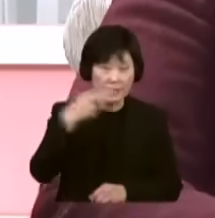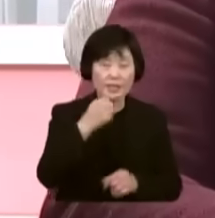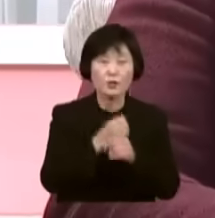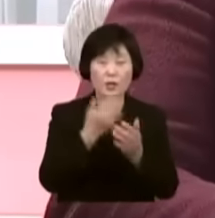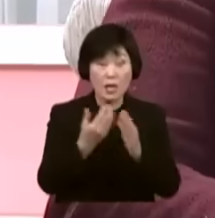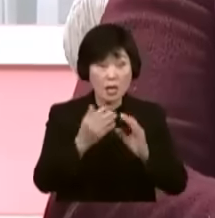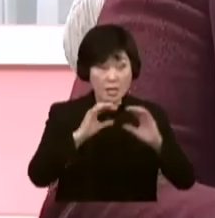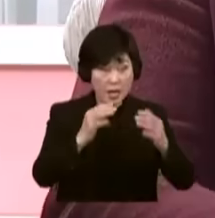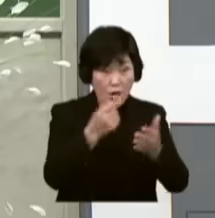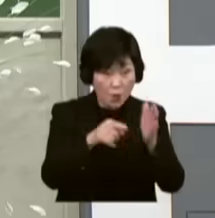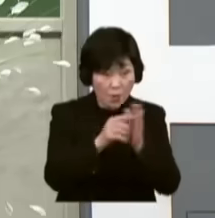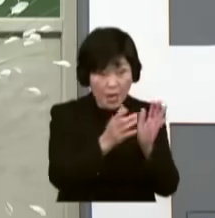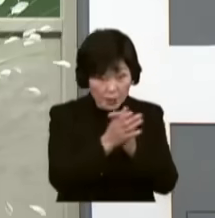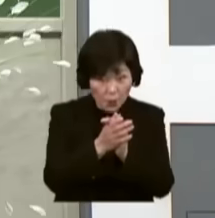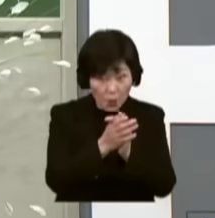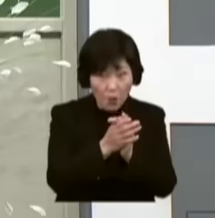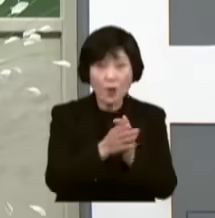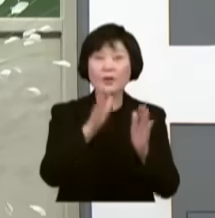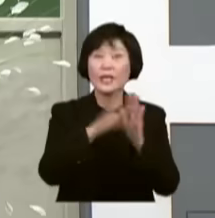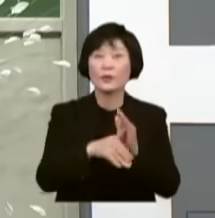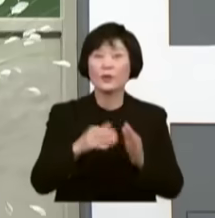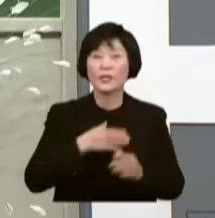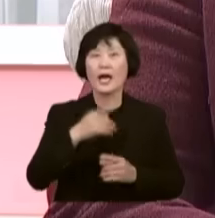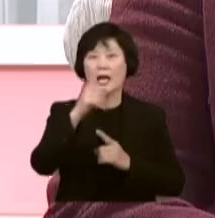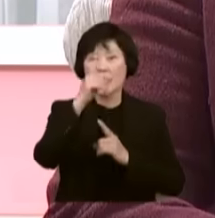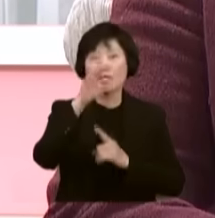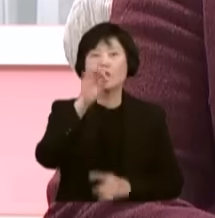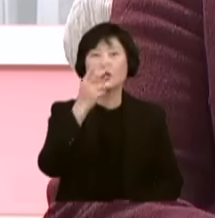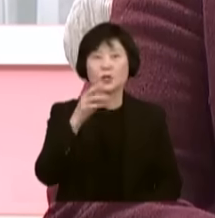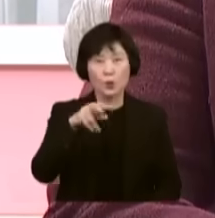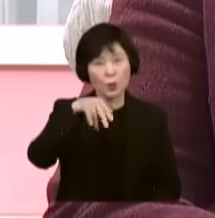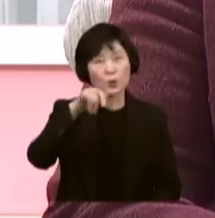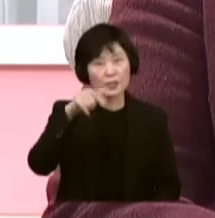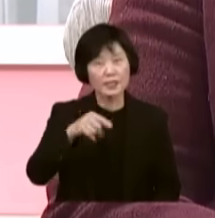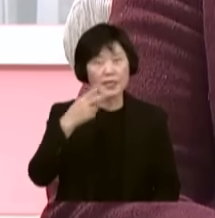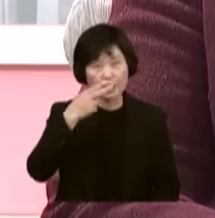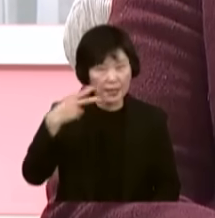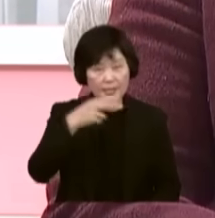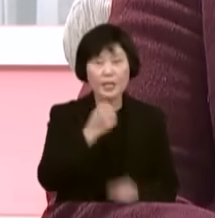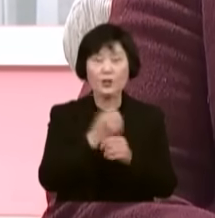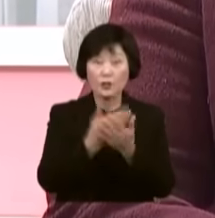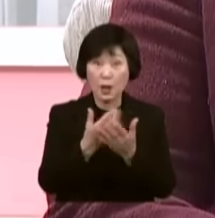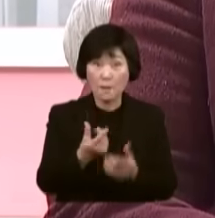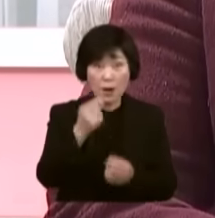해주세요. 이렇게 기도를 했어요. 갔다 와서 아빠가 바로 끊으셨어요? 바로는 이게 응답이 안 왔어요. 근데 어떻게 응답이